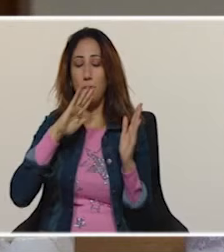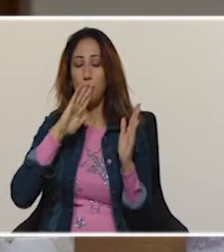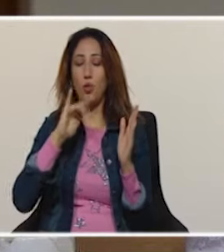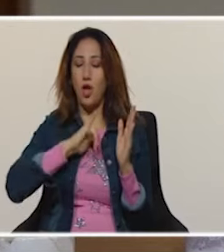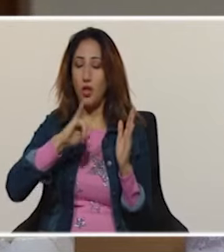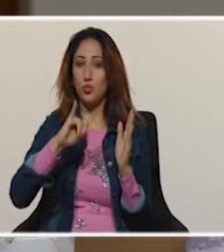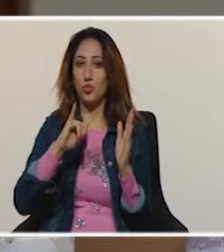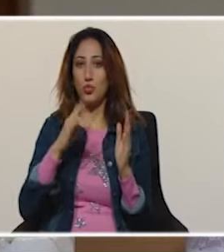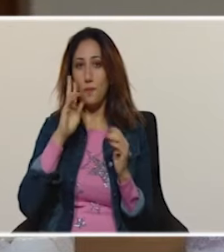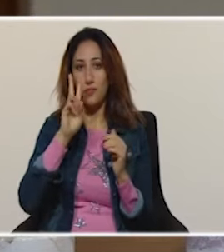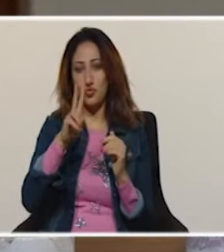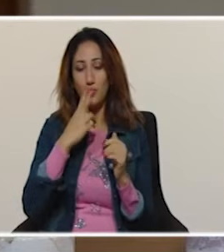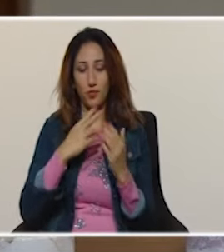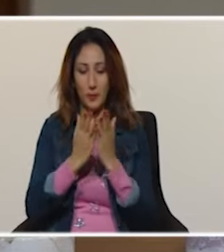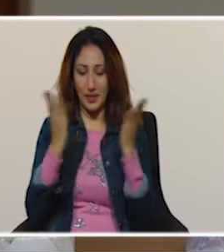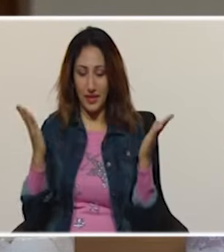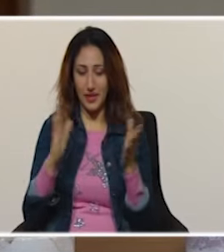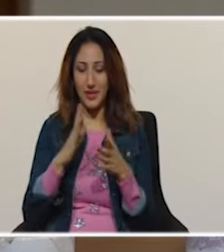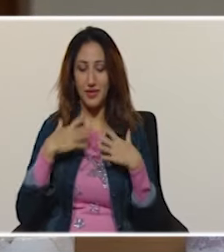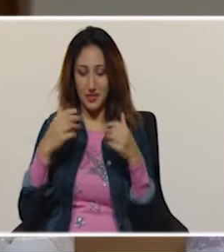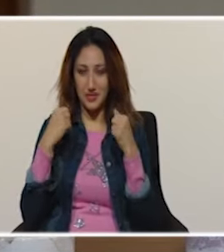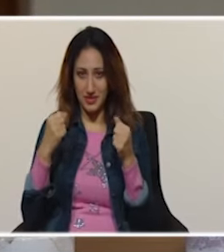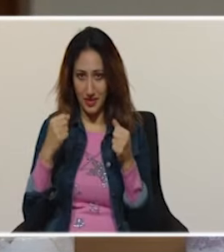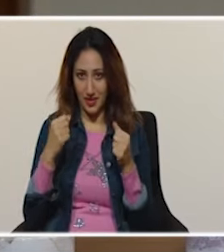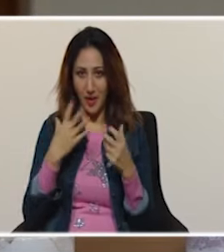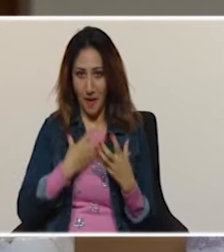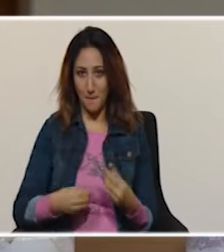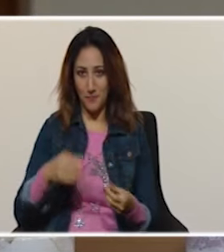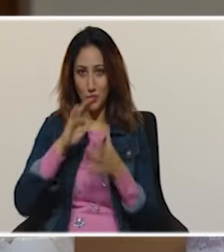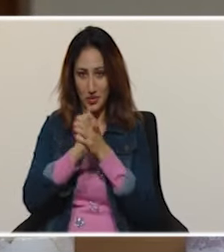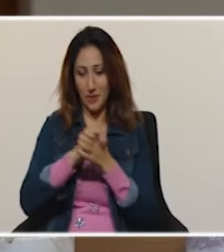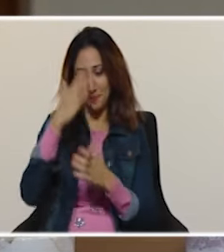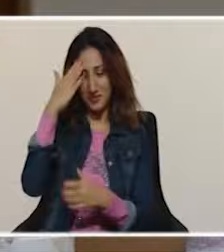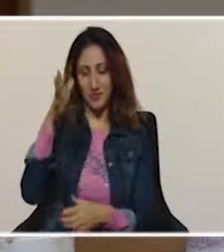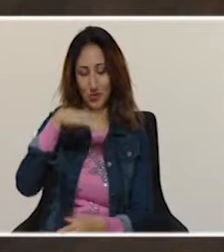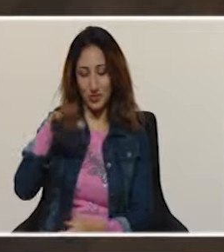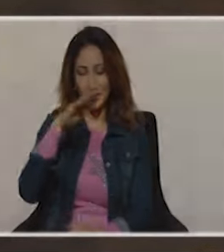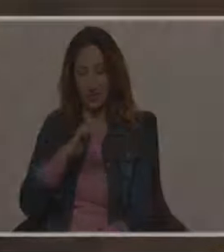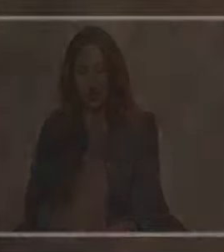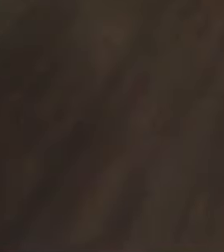الحامد. واشوفكم على خير وصحه وامن وسلام. تصبحوا على الف خير.